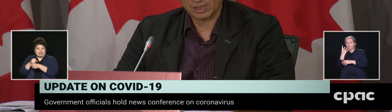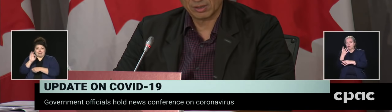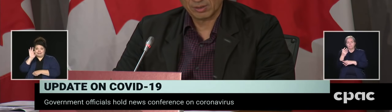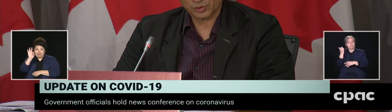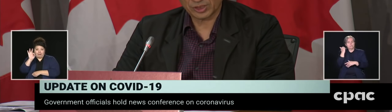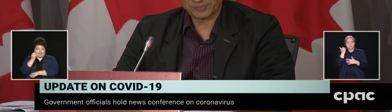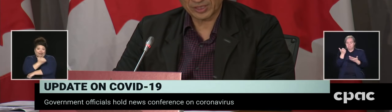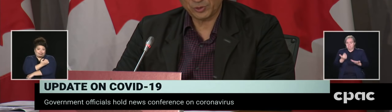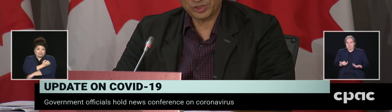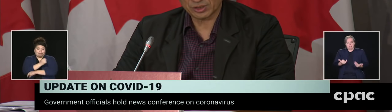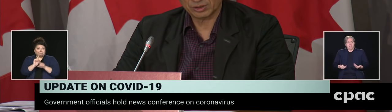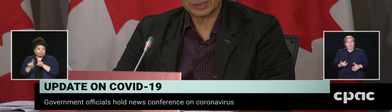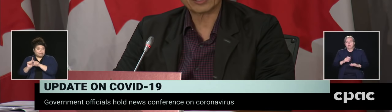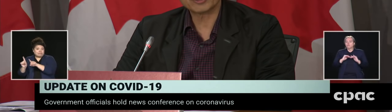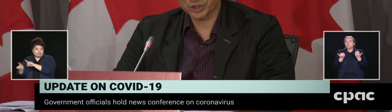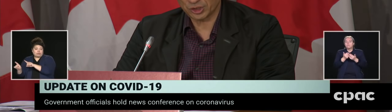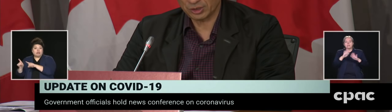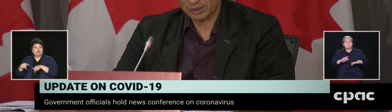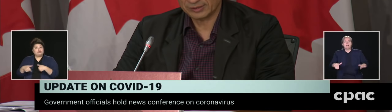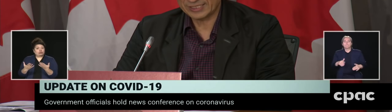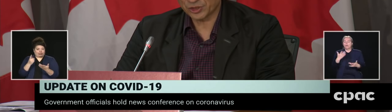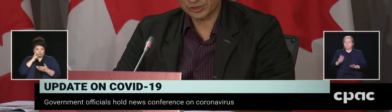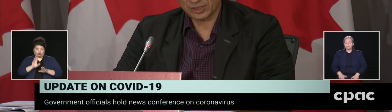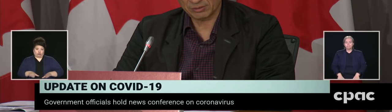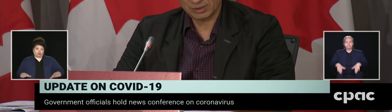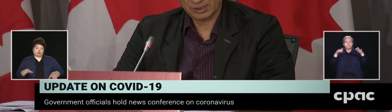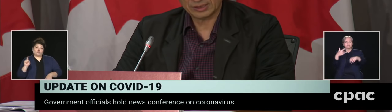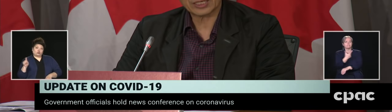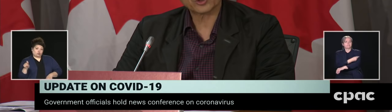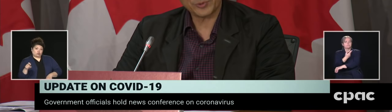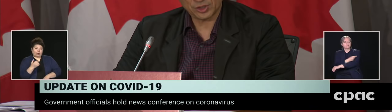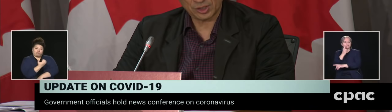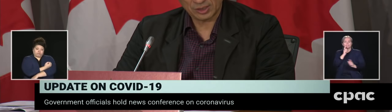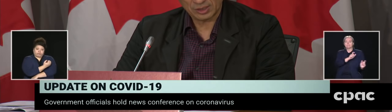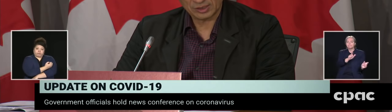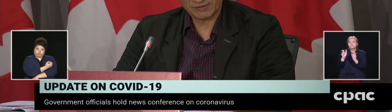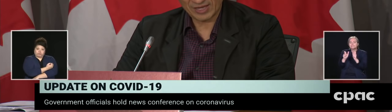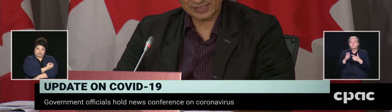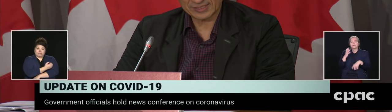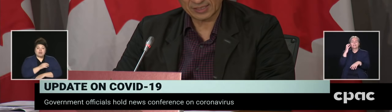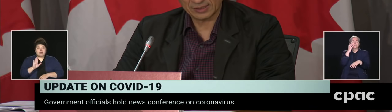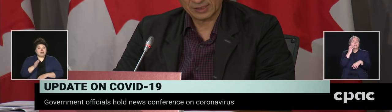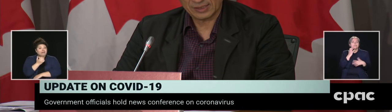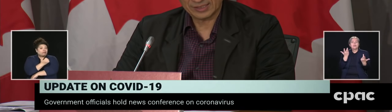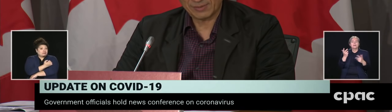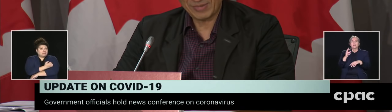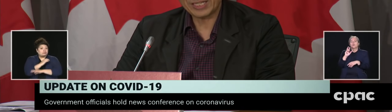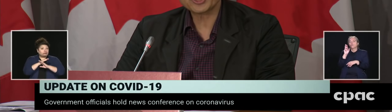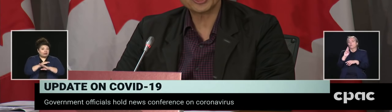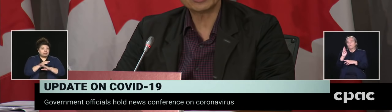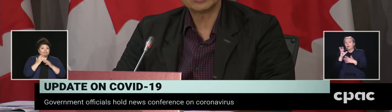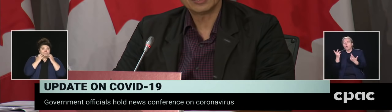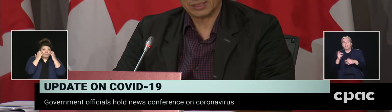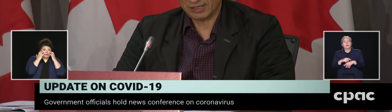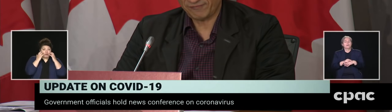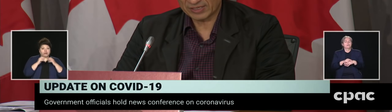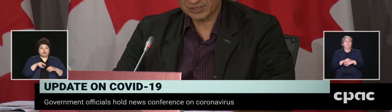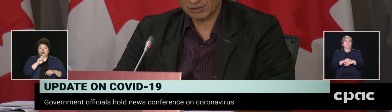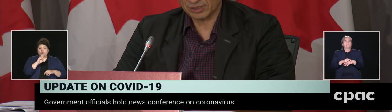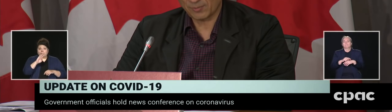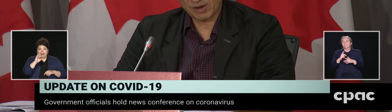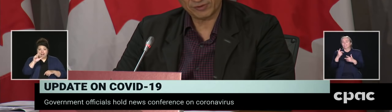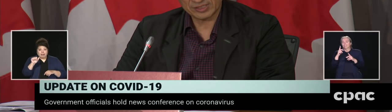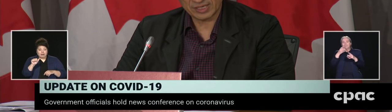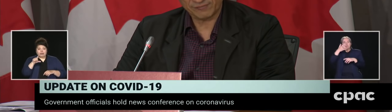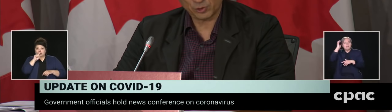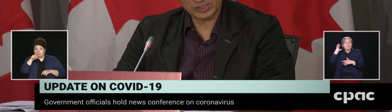enfants pour les prémunir de la rougeole, des oreillons, de la rubéole, de la varicelle, de la méningite, de l'infection